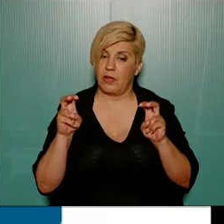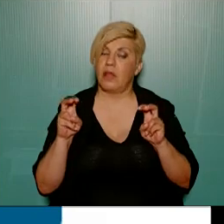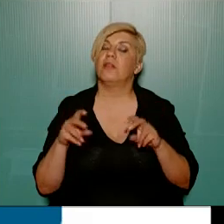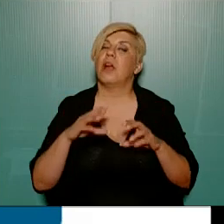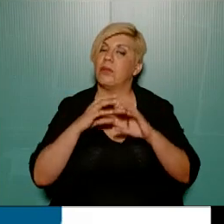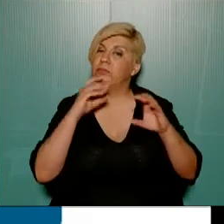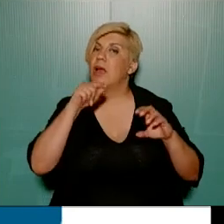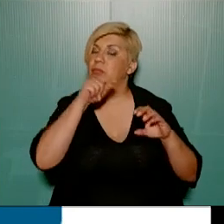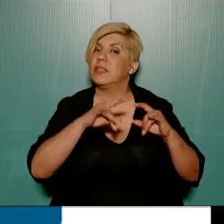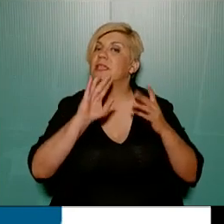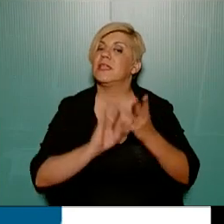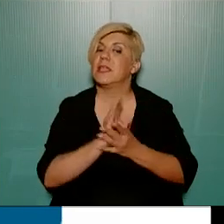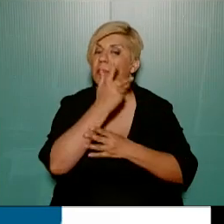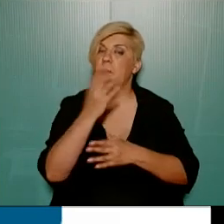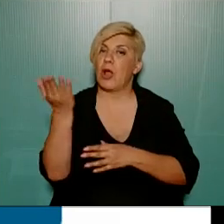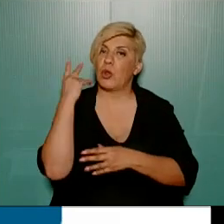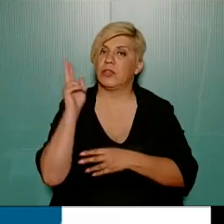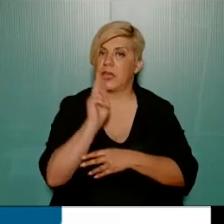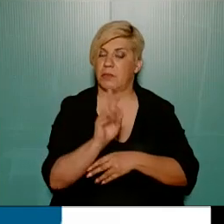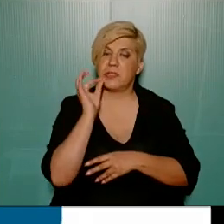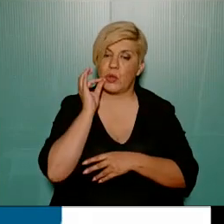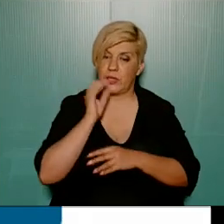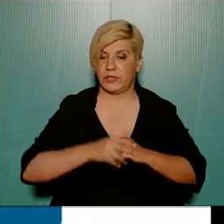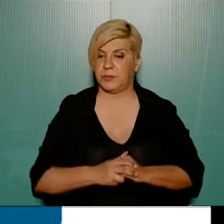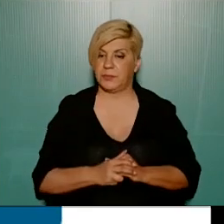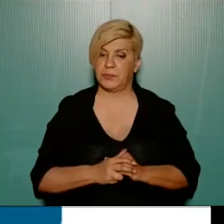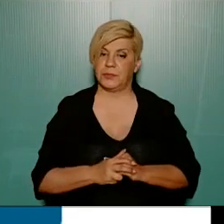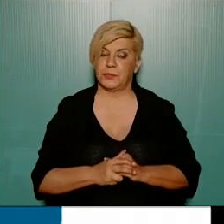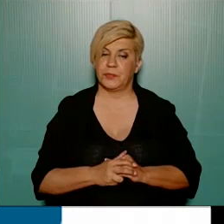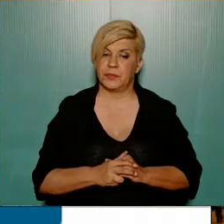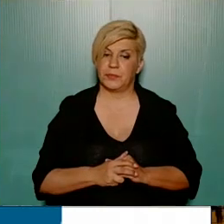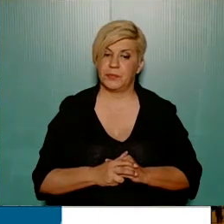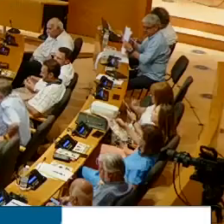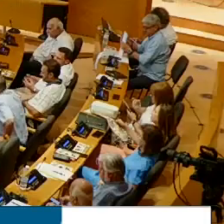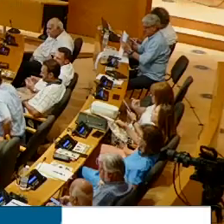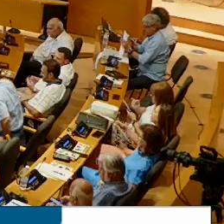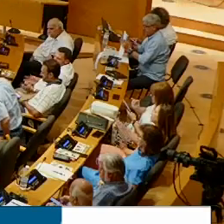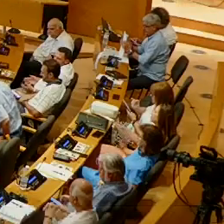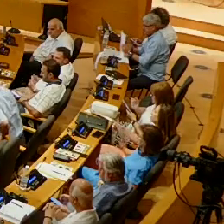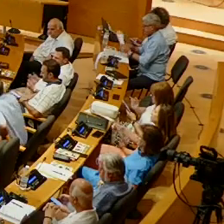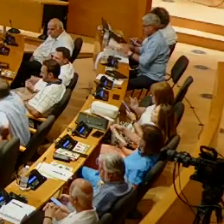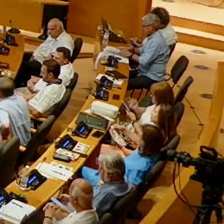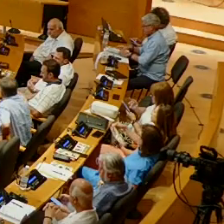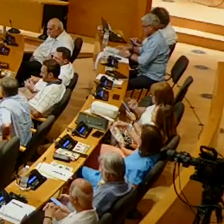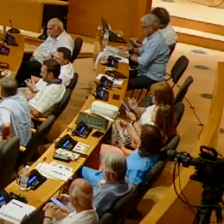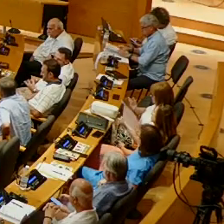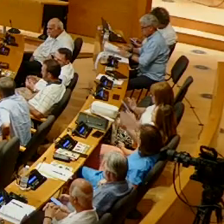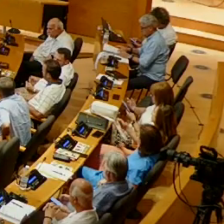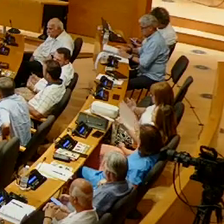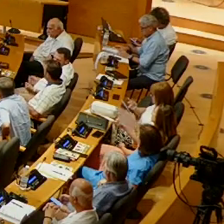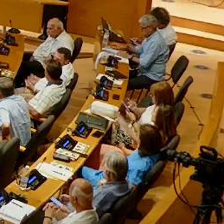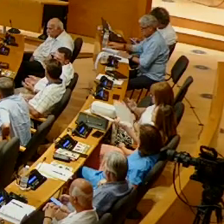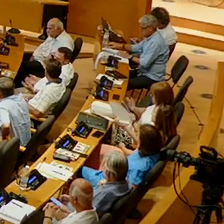αμοξαστασίου του ντεπό των παλιών τραμ της Θεσσαλονίκης. Ευχαριστώ. Ευχαριστούμε πολύ. Ο κύριος Διαμαντάκης, θέλω να πει κάτι και ο Δήμαρχος θα κλείσει.